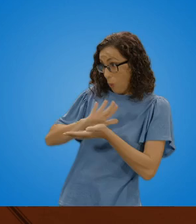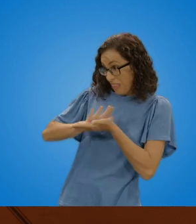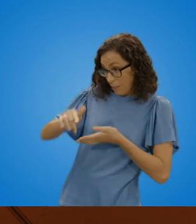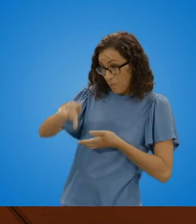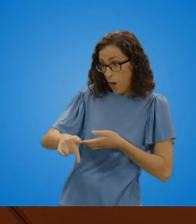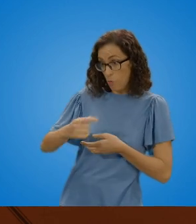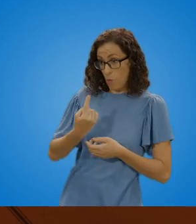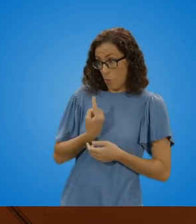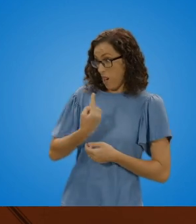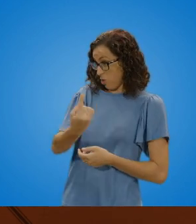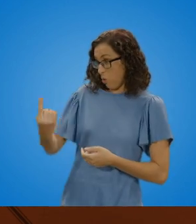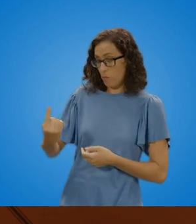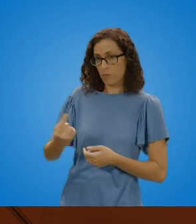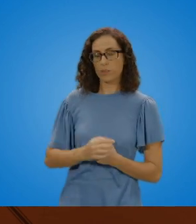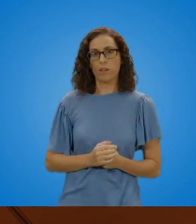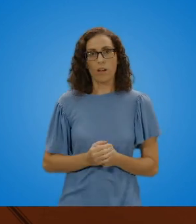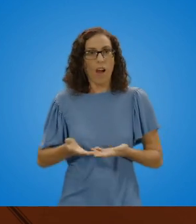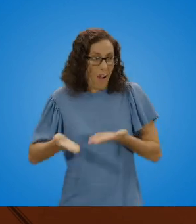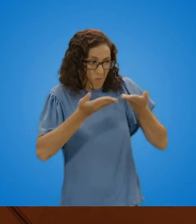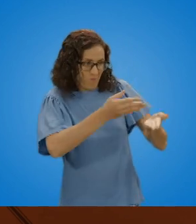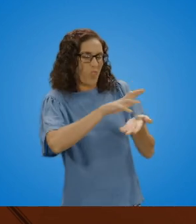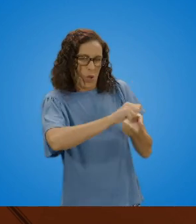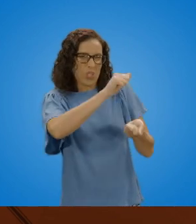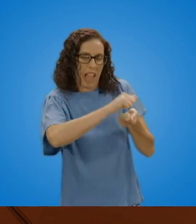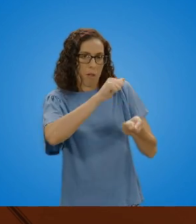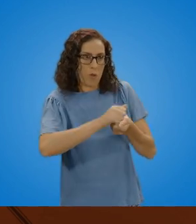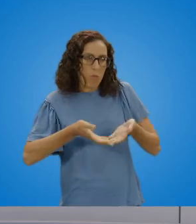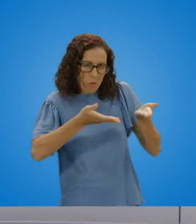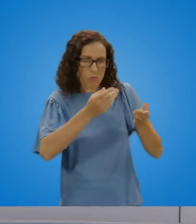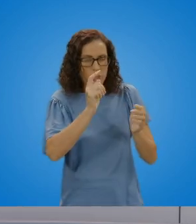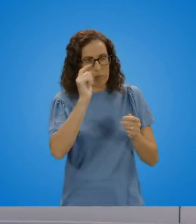U inti ħalli f'idejna! U anzi ħun qasla jien forsi tbiddel fehmtek!